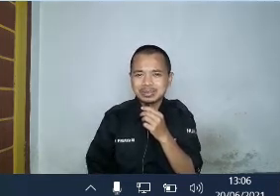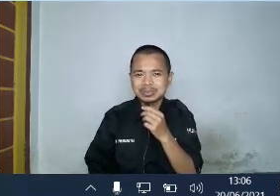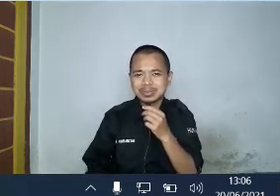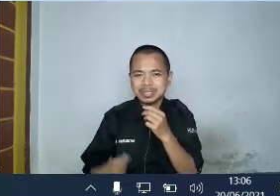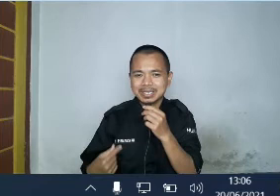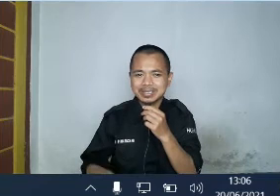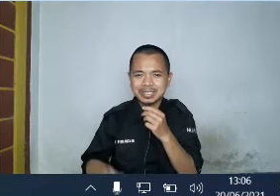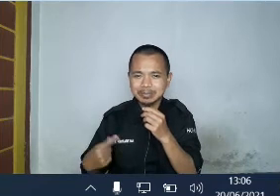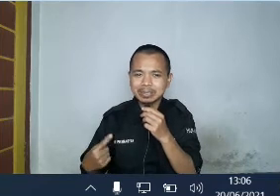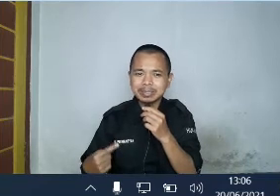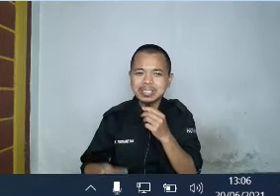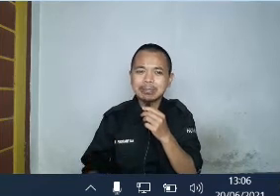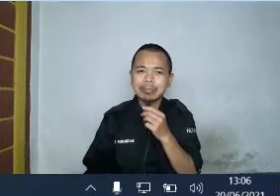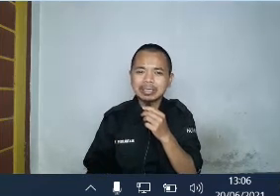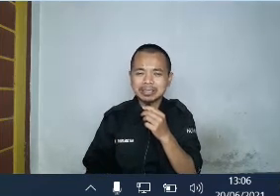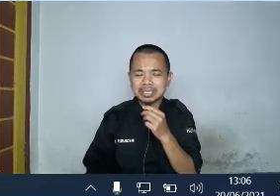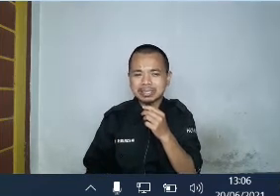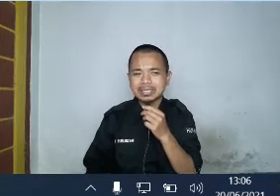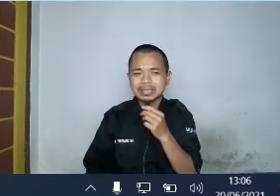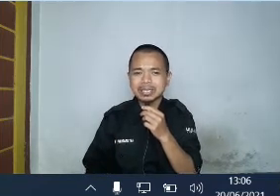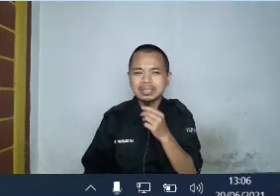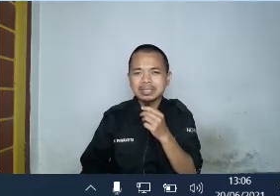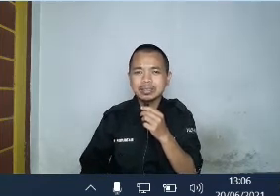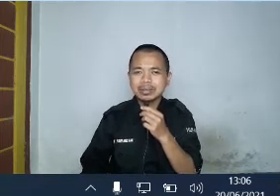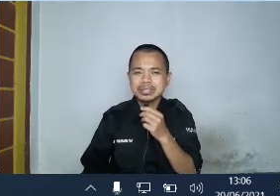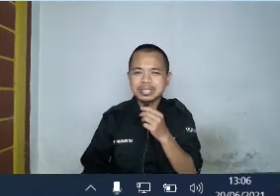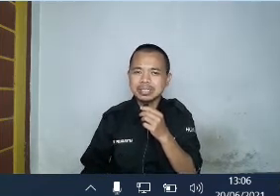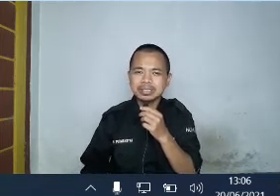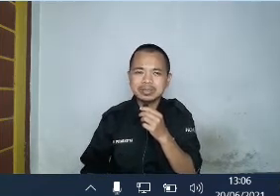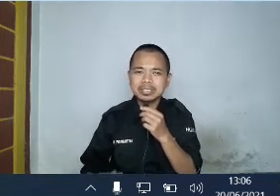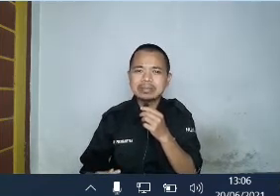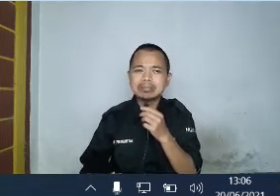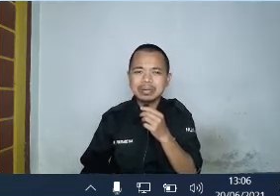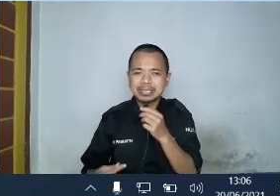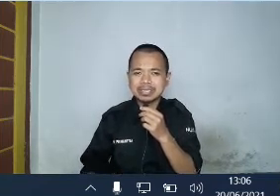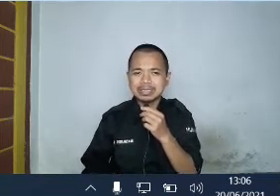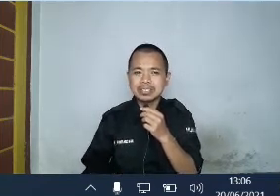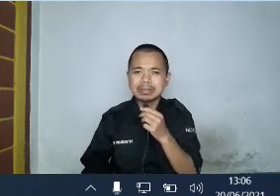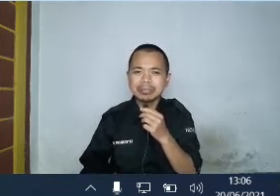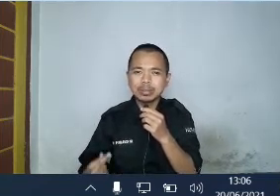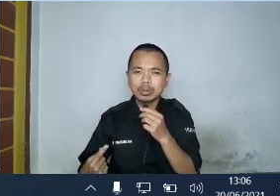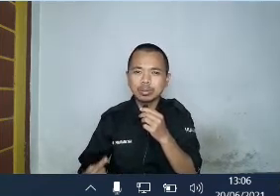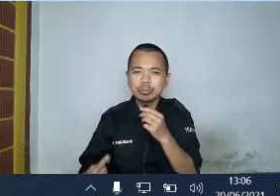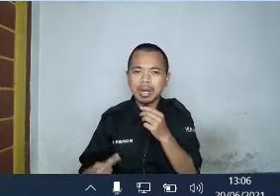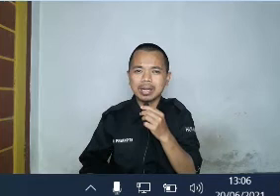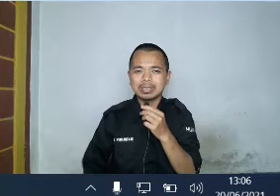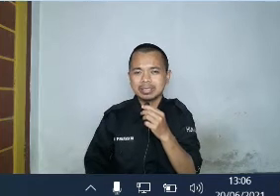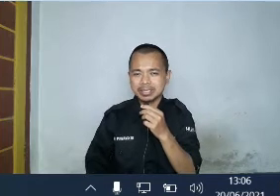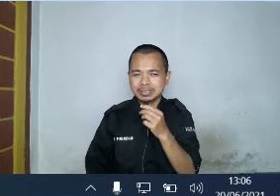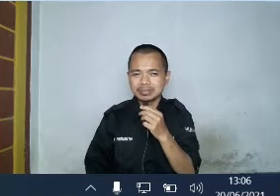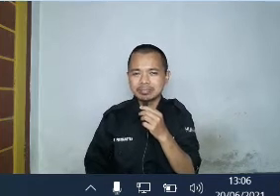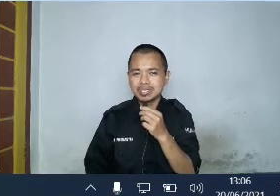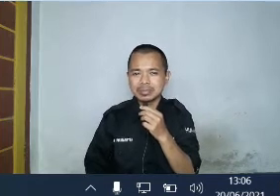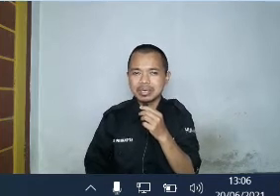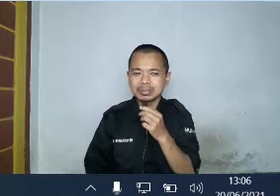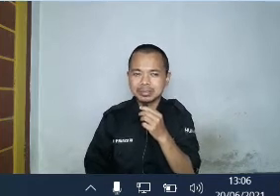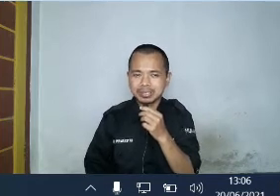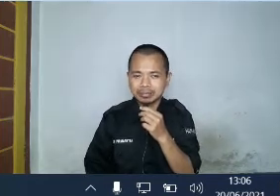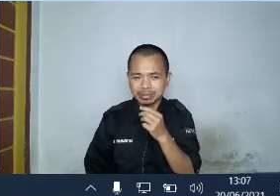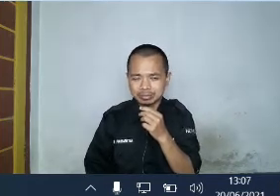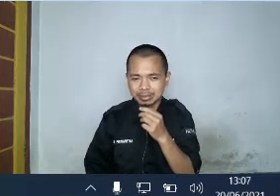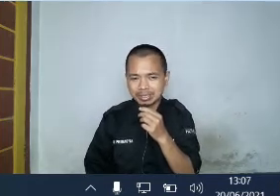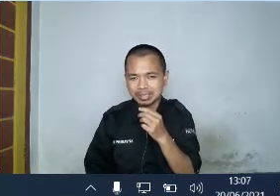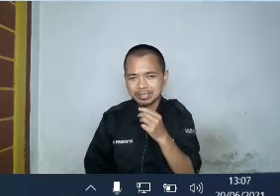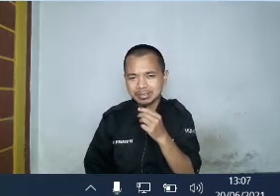begitu suatu buku rahasia teman-teman Simpan data-data logiin itu simpan jangan sampai lupa ya pas